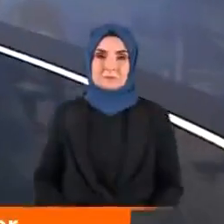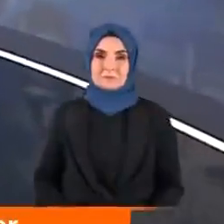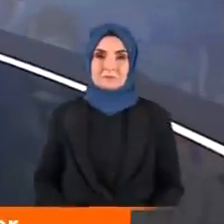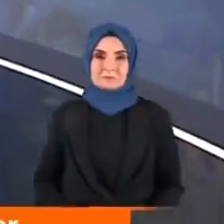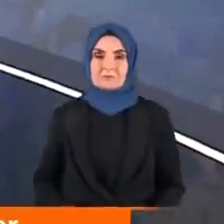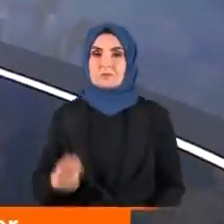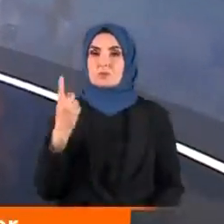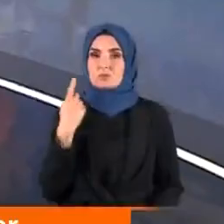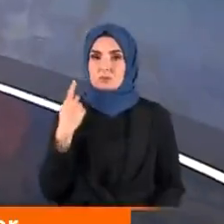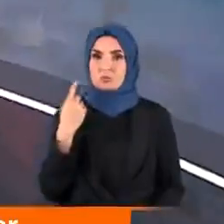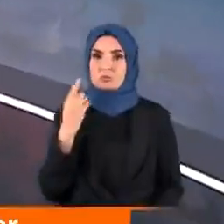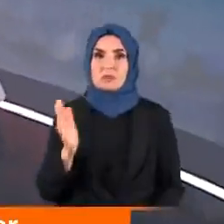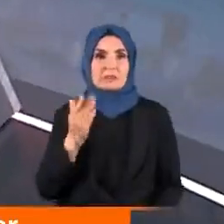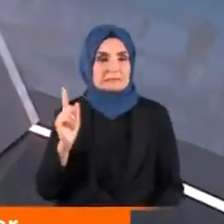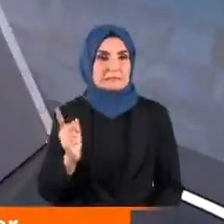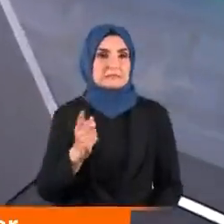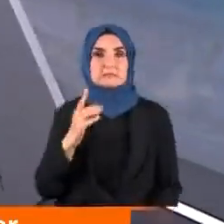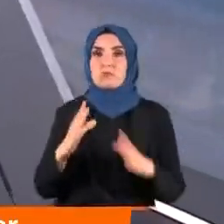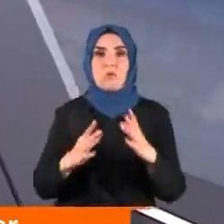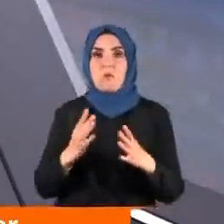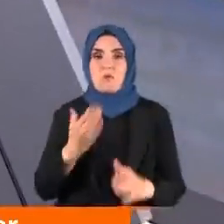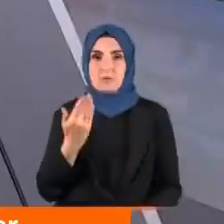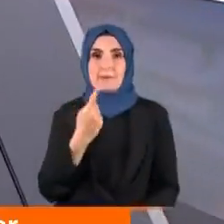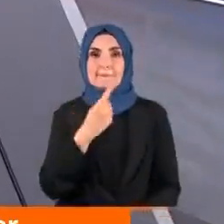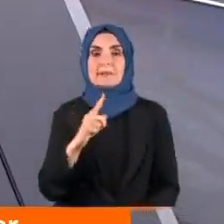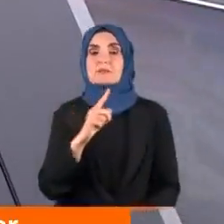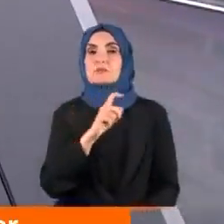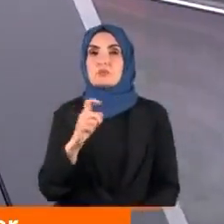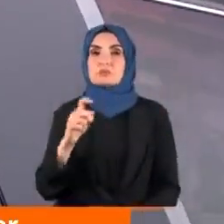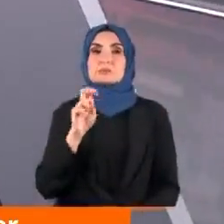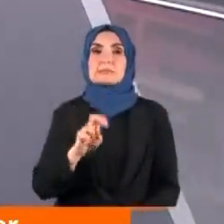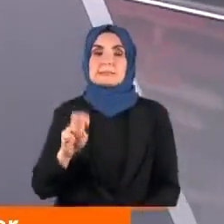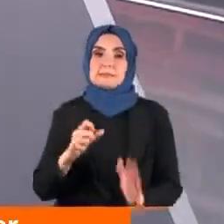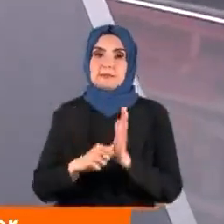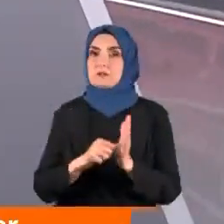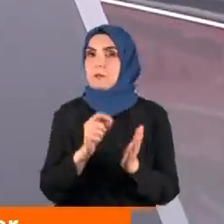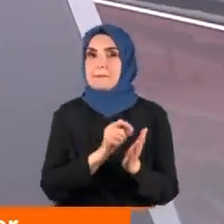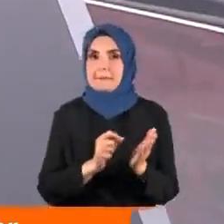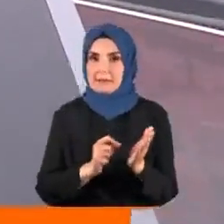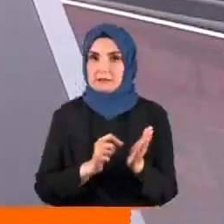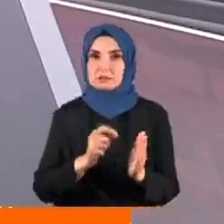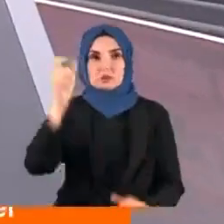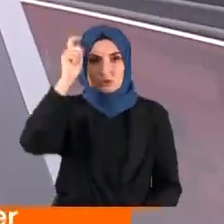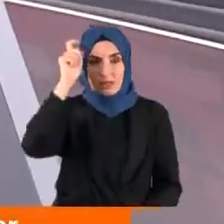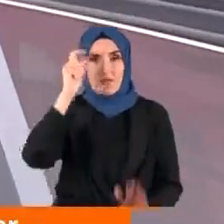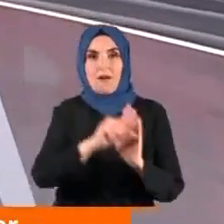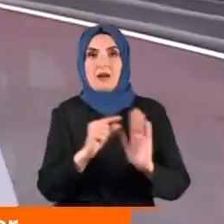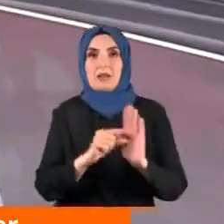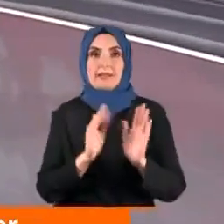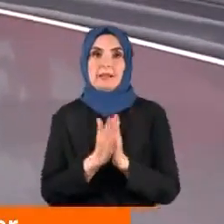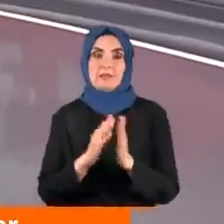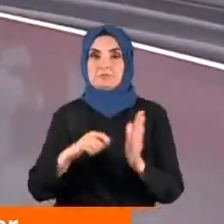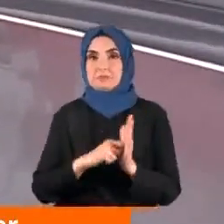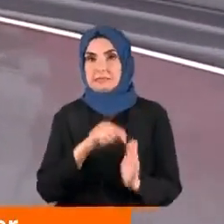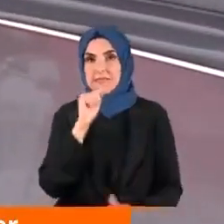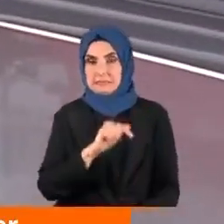Ve dünün en sarsıcı olayı, 1988 yılında yazdığı Şeytan Ayetleri kitabıyla İslam aleminin büyük tepkisini